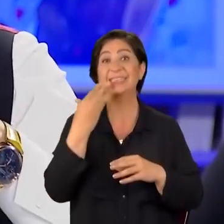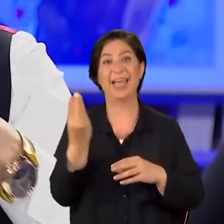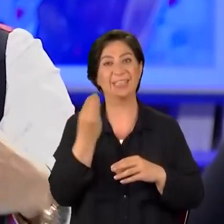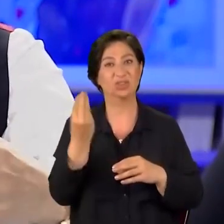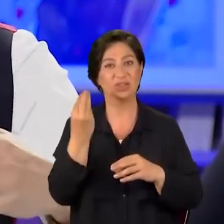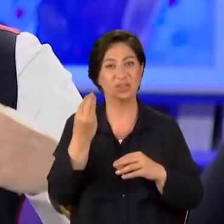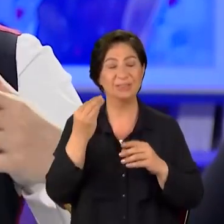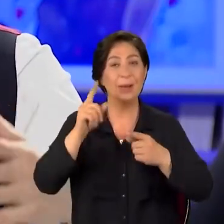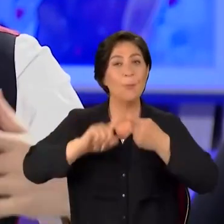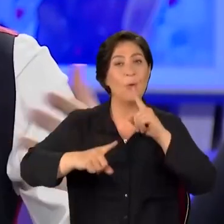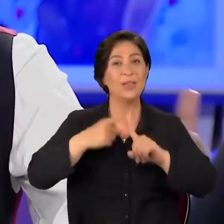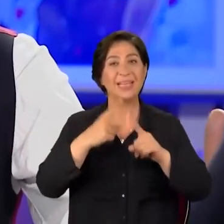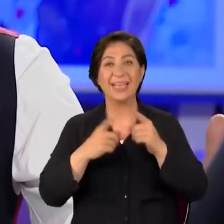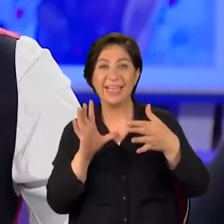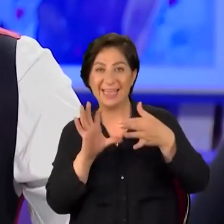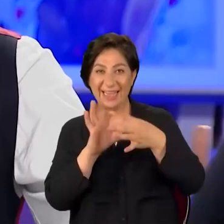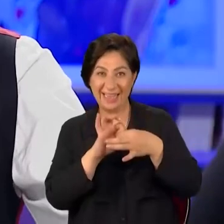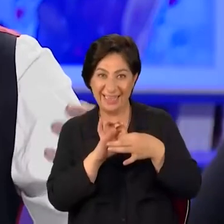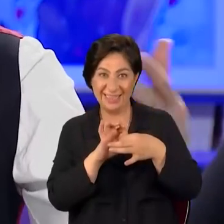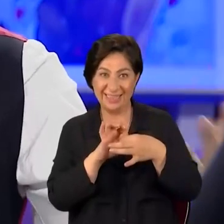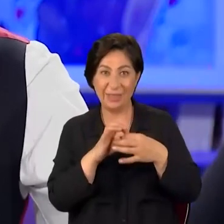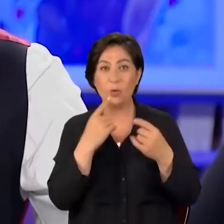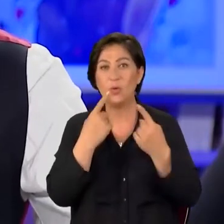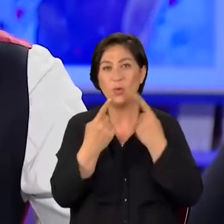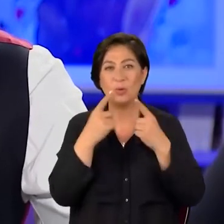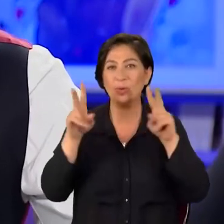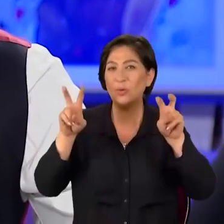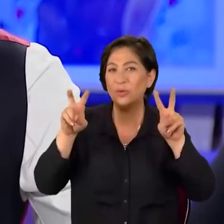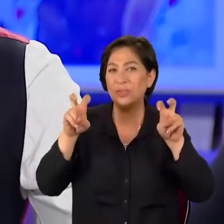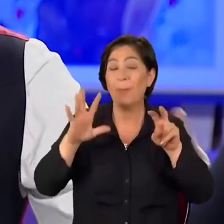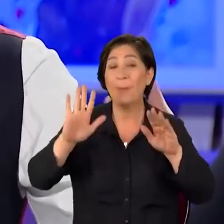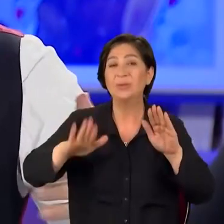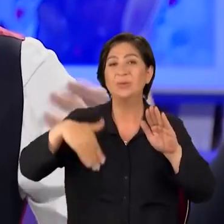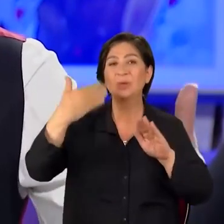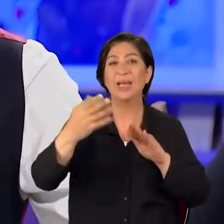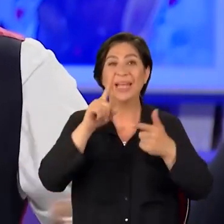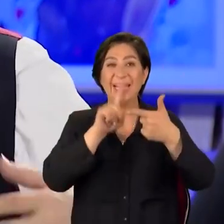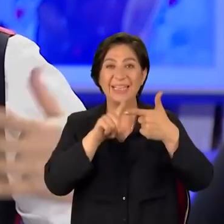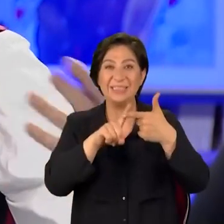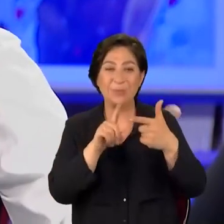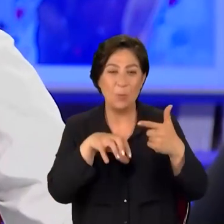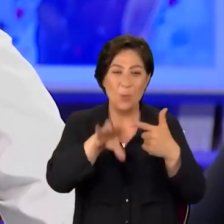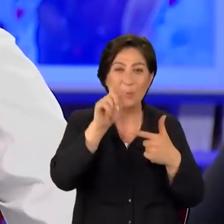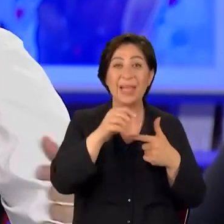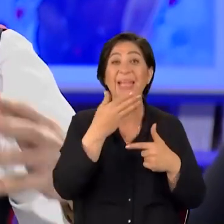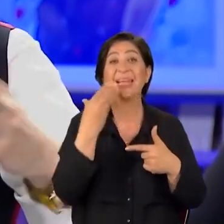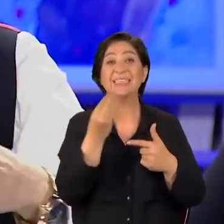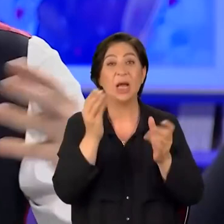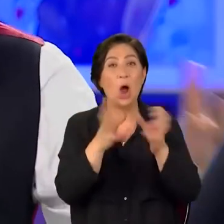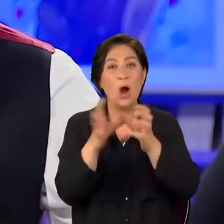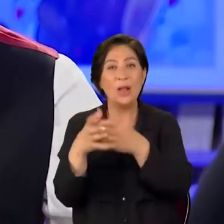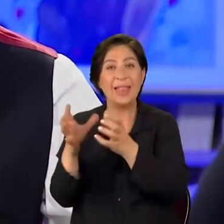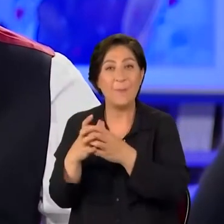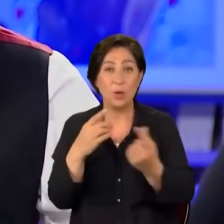olarak genç insanın siyasetle ilgisini konuşalım... Ama sonrasında da bir ikinci bölüm yapalım ve